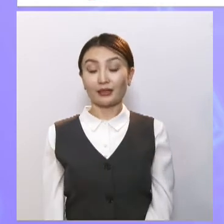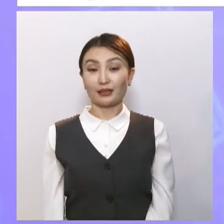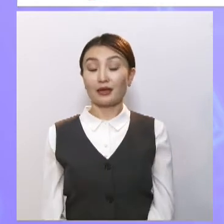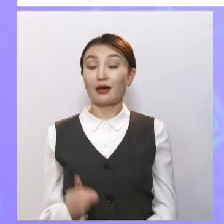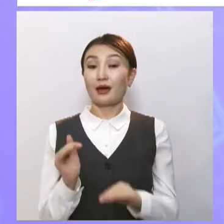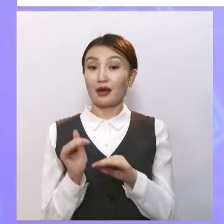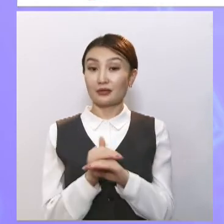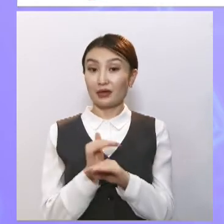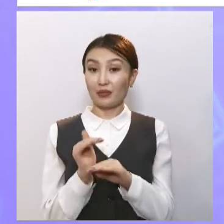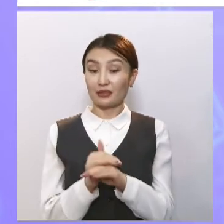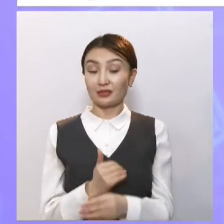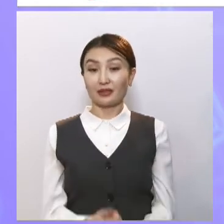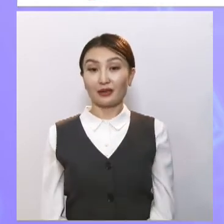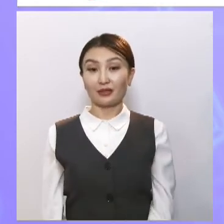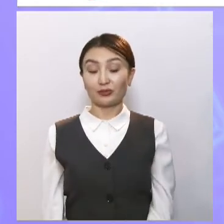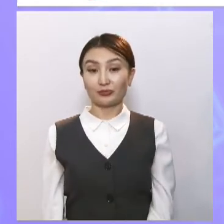Азаматсыңар.